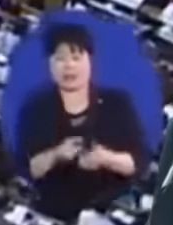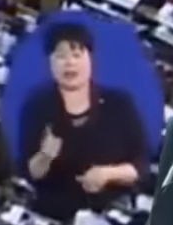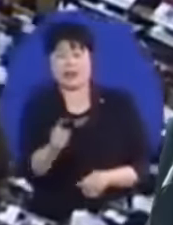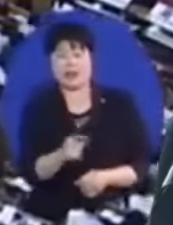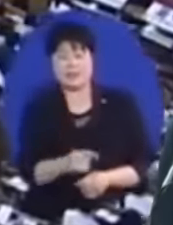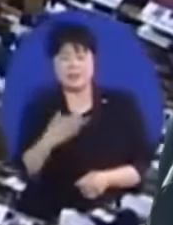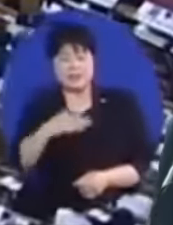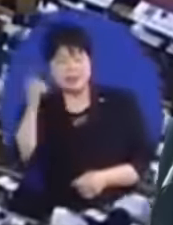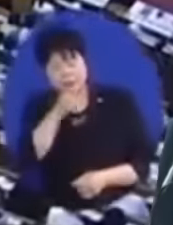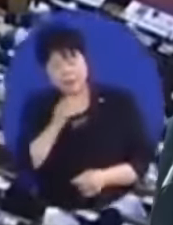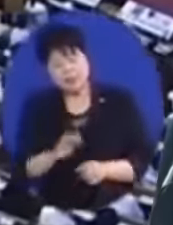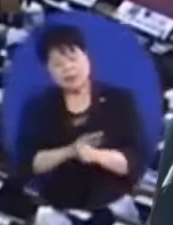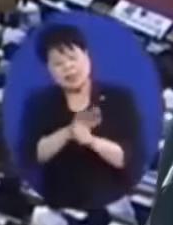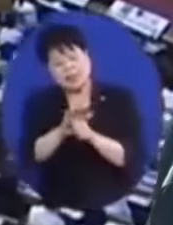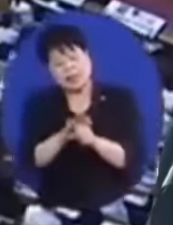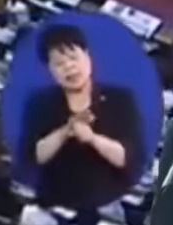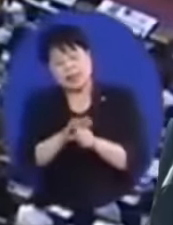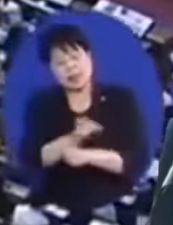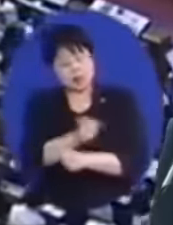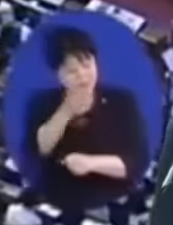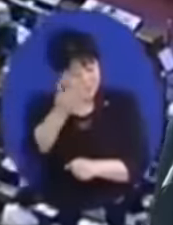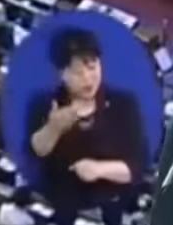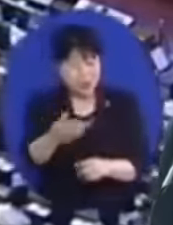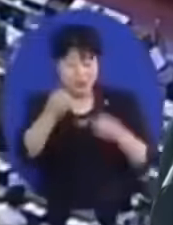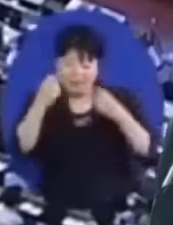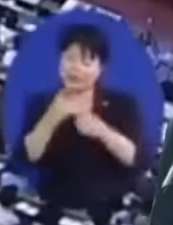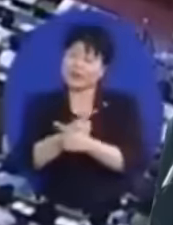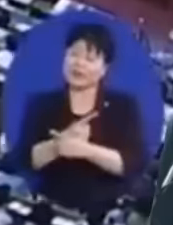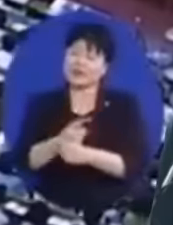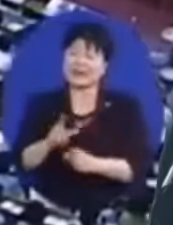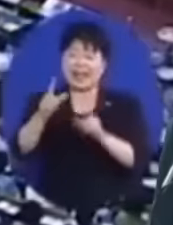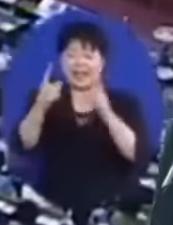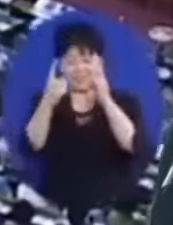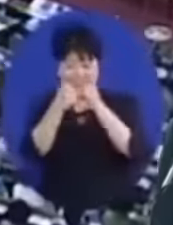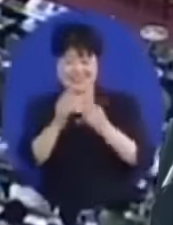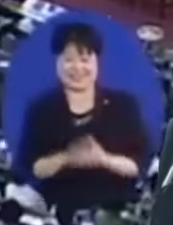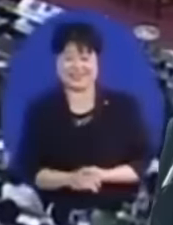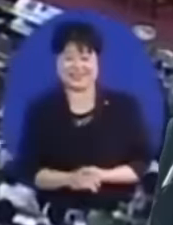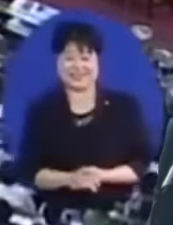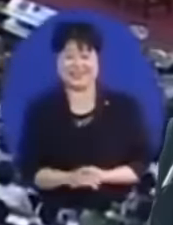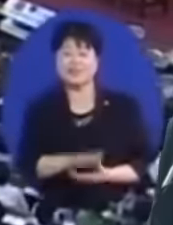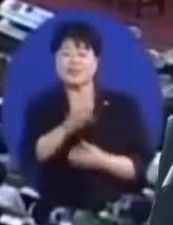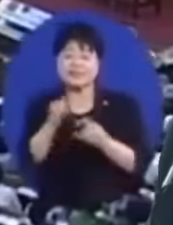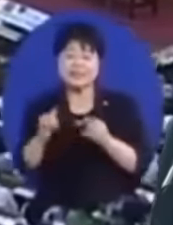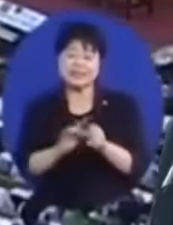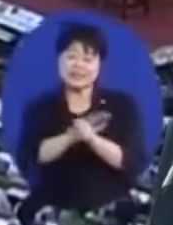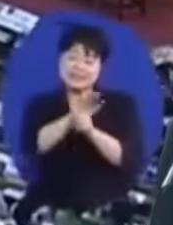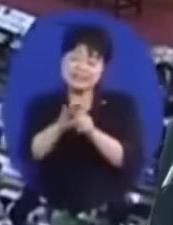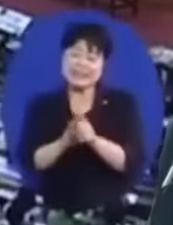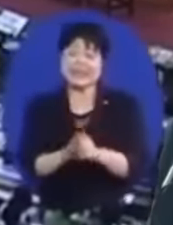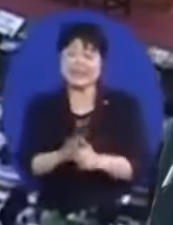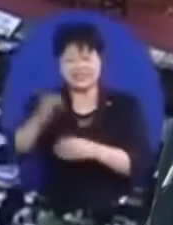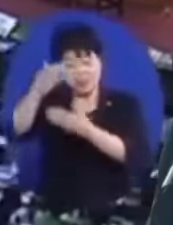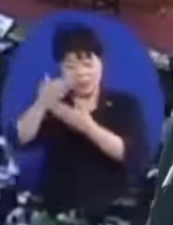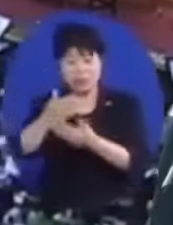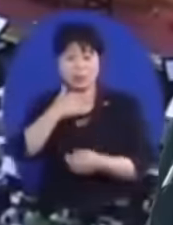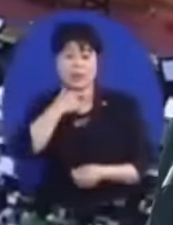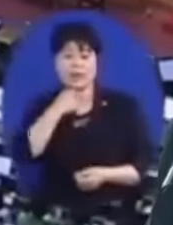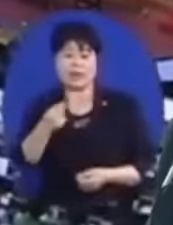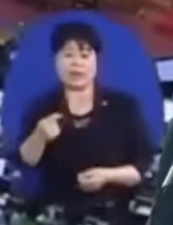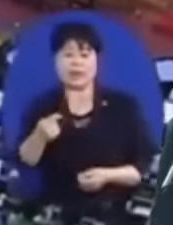아무리 다투었더라도 사랑으로 용서하고 새로운 날을 맞이했습니다. 모든 사람들은 사랑과 인정받기를 원합니다.